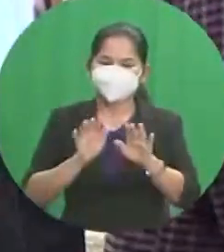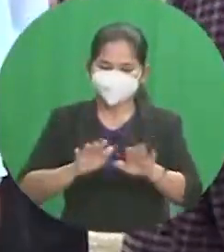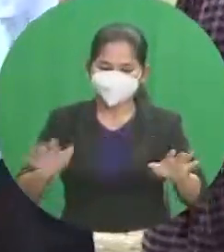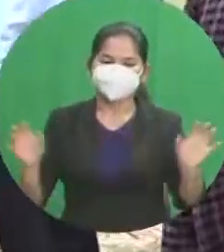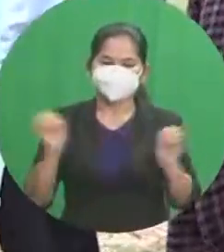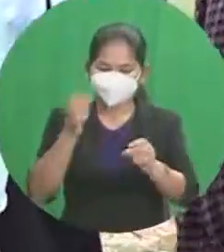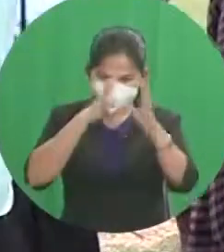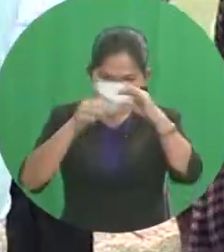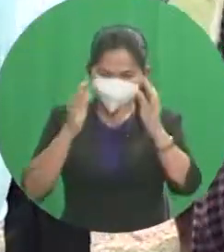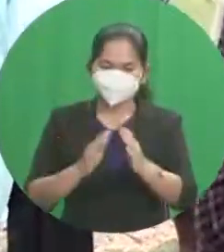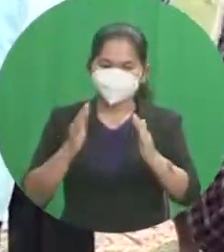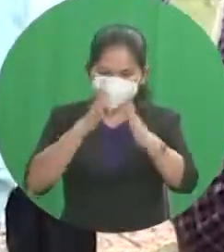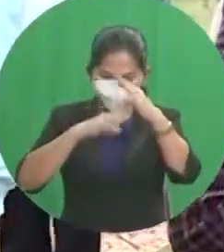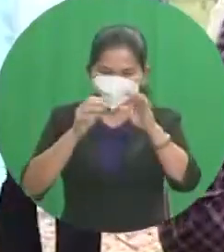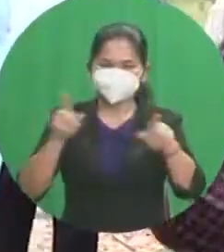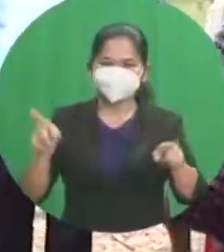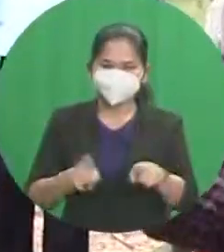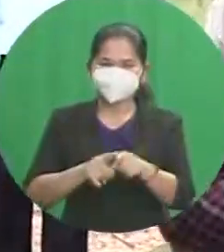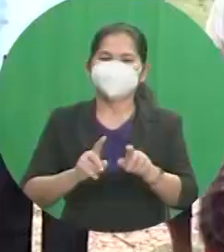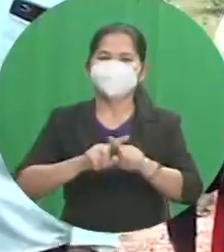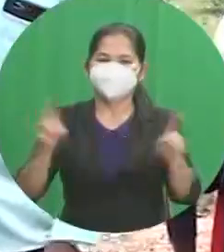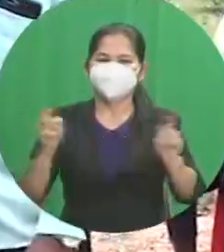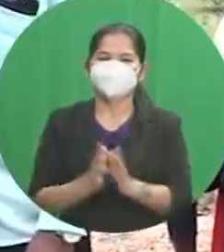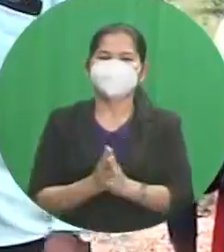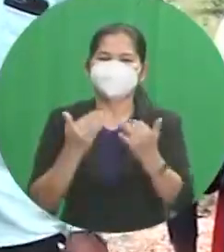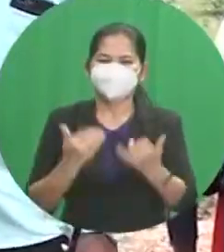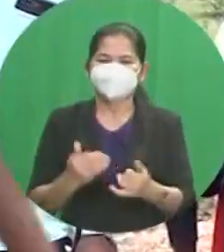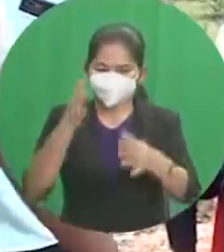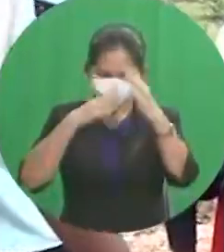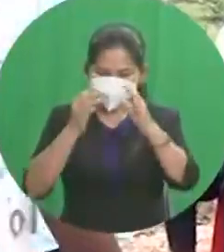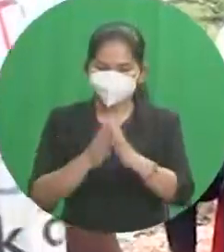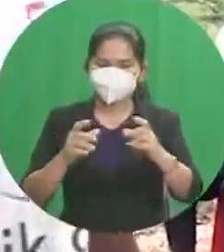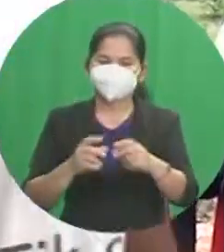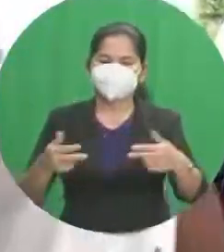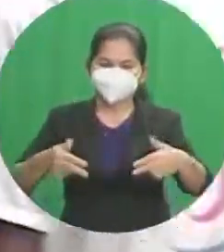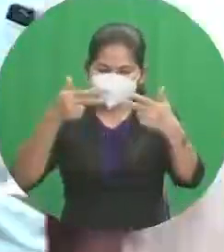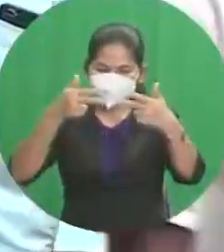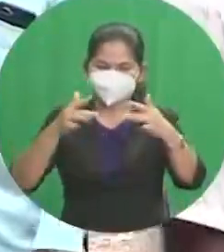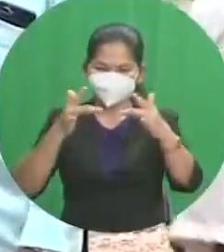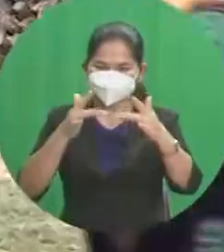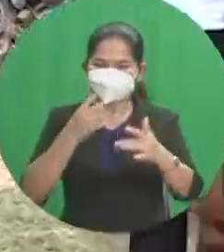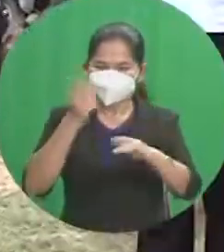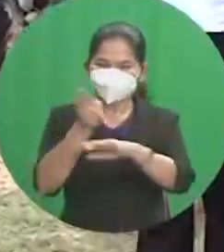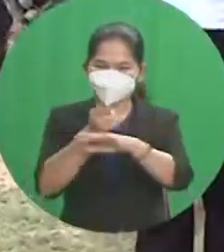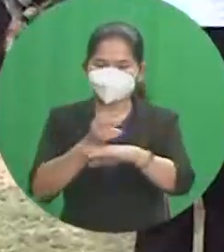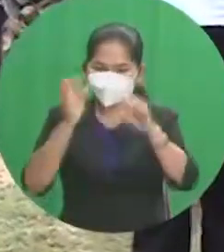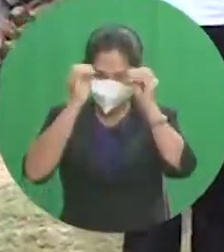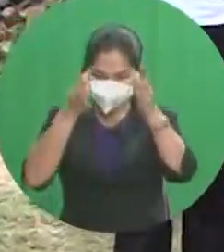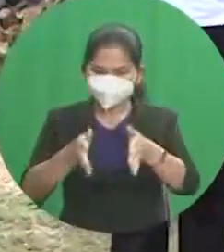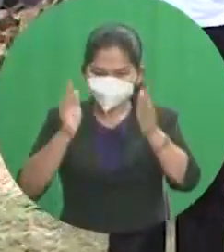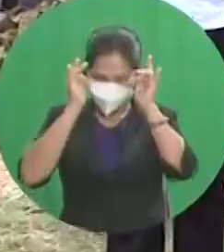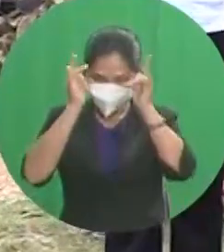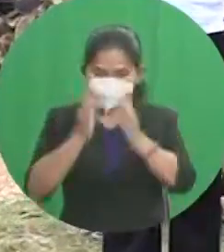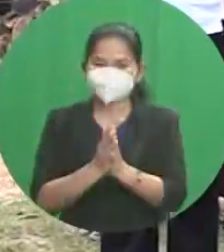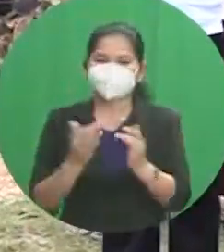ៗមិនបានទៅសិក្សានៅឯសាលារៀនដូចសពដងប៉ុន្តែក្មួយៗអាចសិក្សាតាមអនឡាញឬមើលវីដេអូបង្រៀនរបស់លោកគ្រូអ្នកគ្រូ